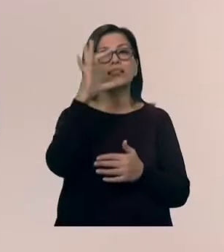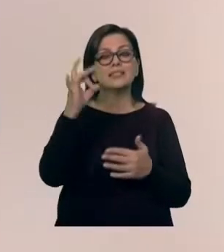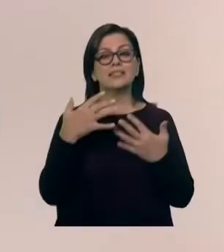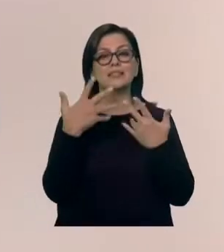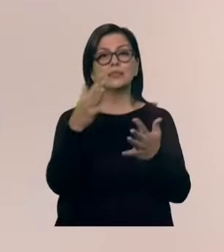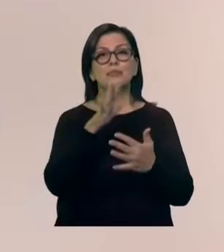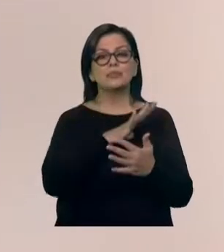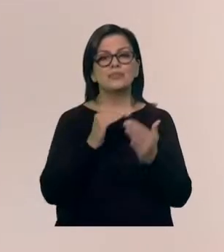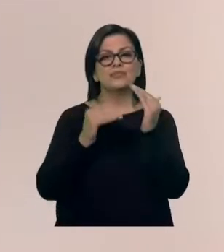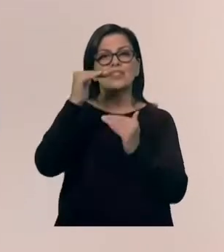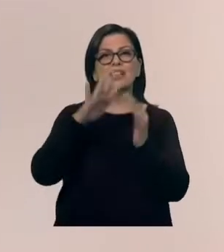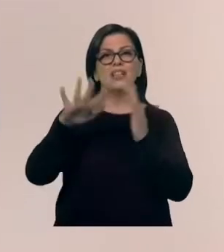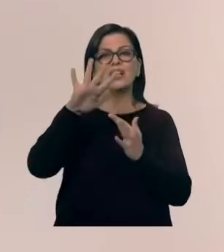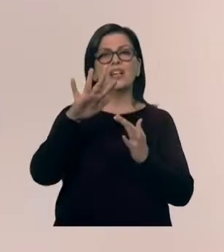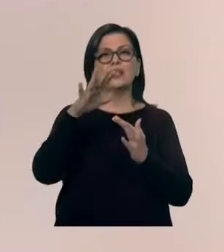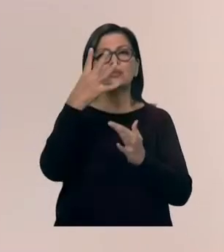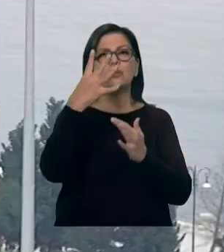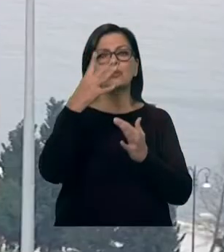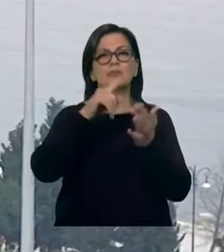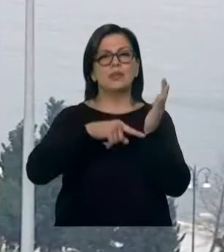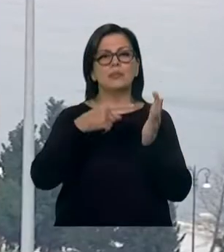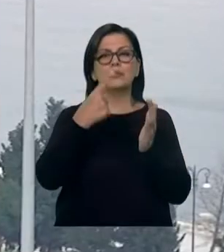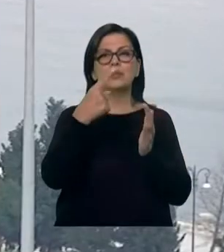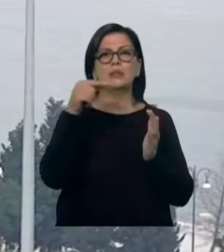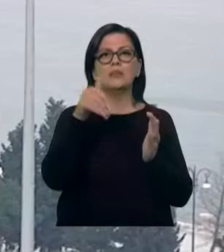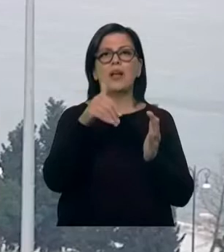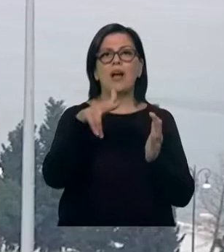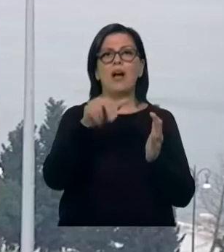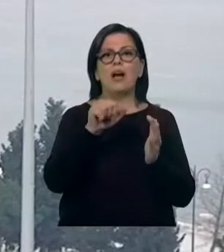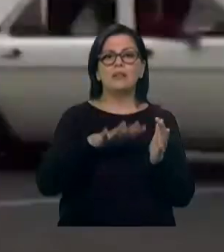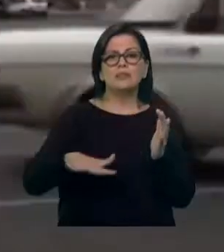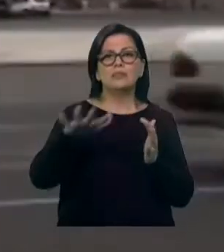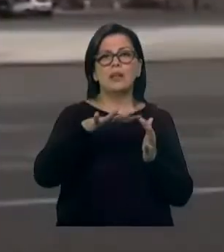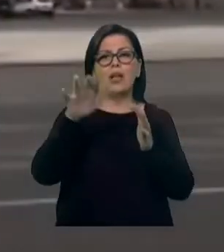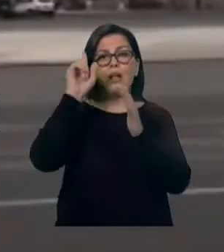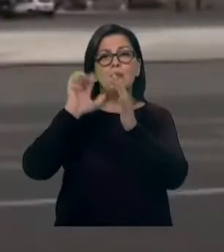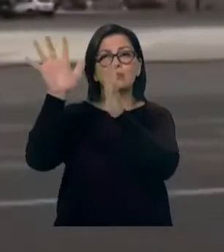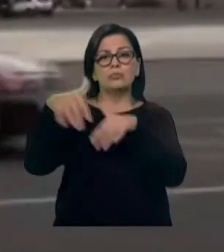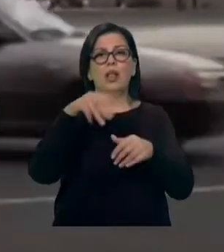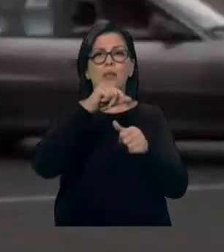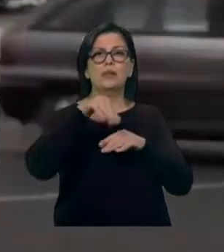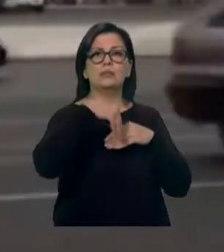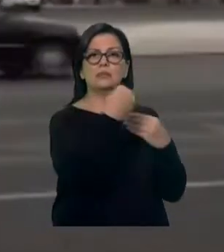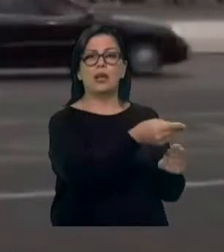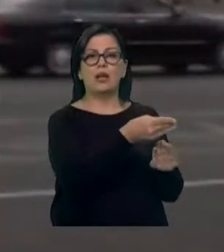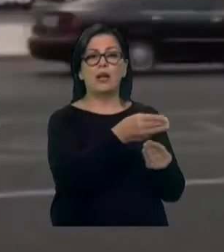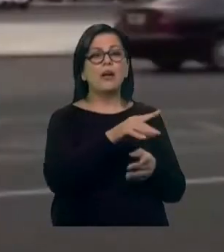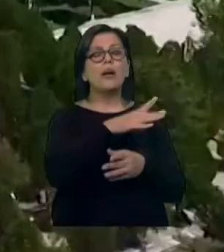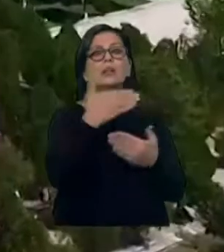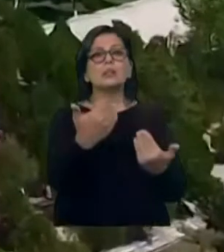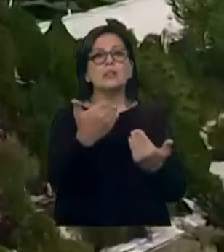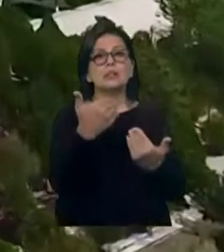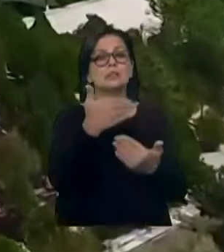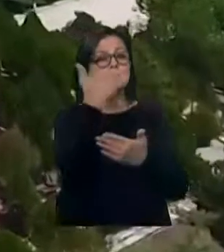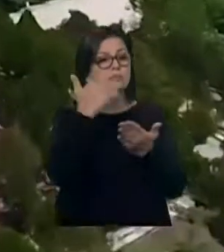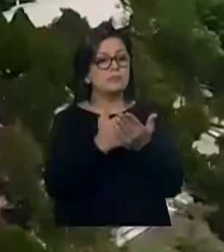Yuxarı Zəngəzur təxminən 4,1 min hektar ərazi Azərbaycandan alınaraq Ermənistana verildi. Nəticədə Naxçıvan